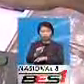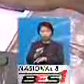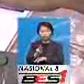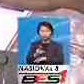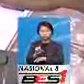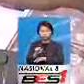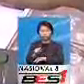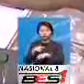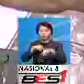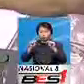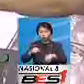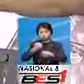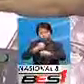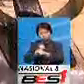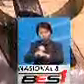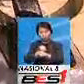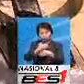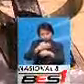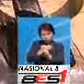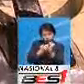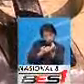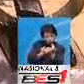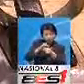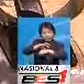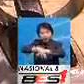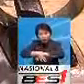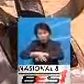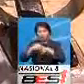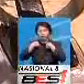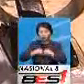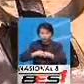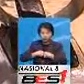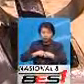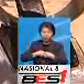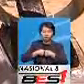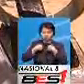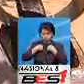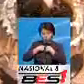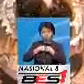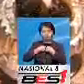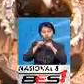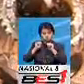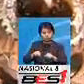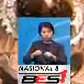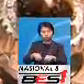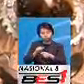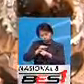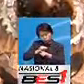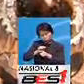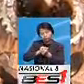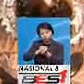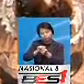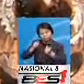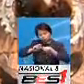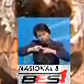daripada tak jadi bentuk jadi satu bentuk, cincin, gelang, rantai, loket. Lepas tu boleh mencuci, boleh